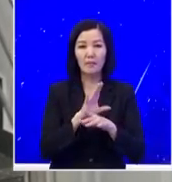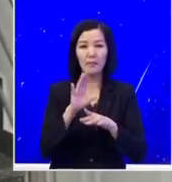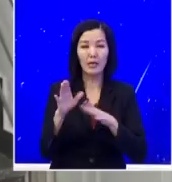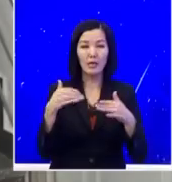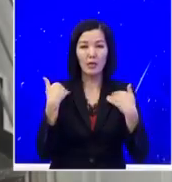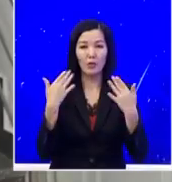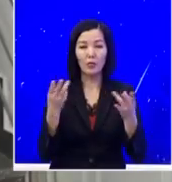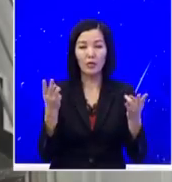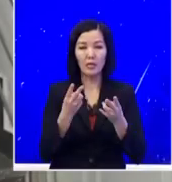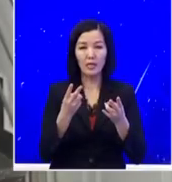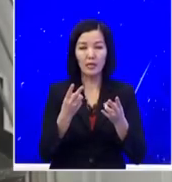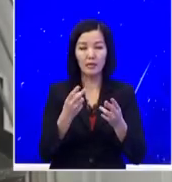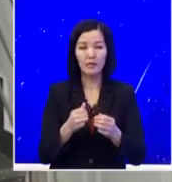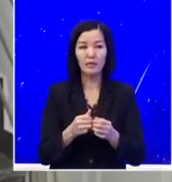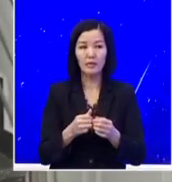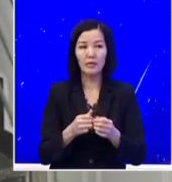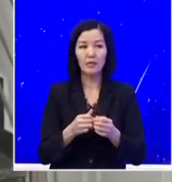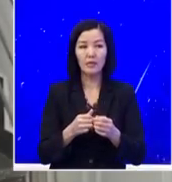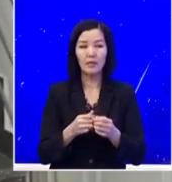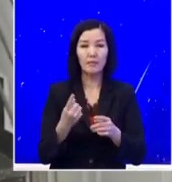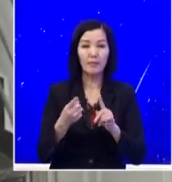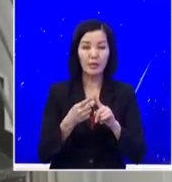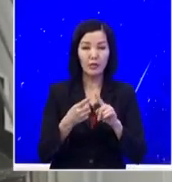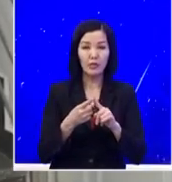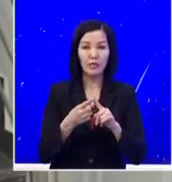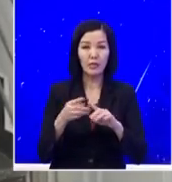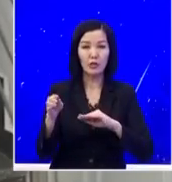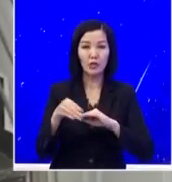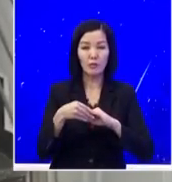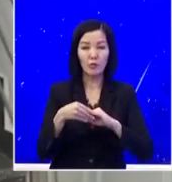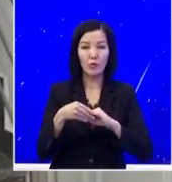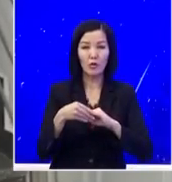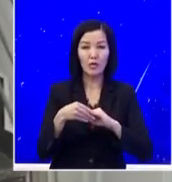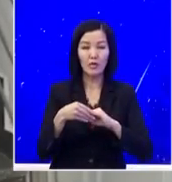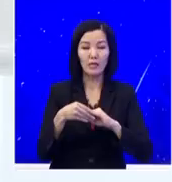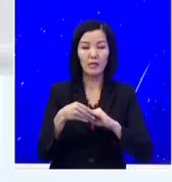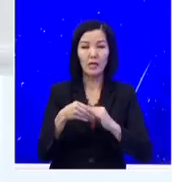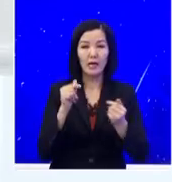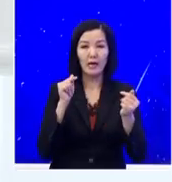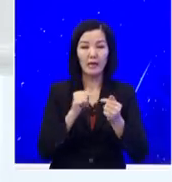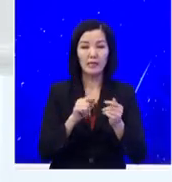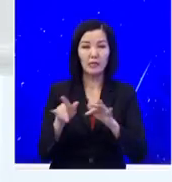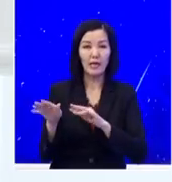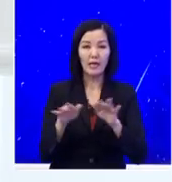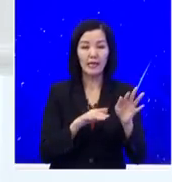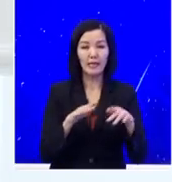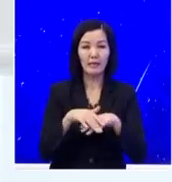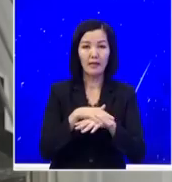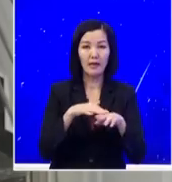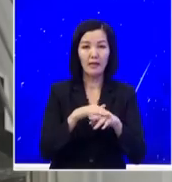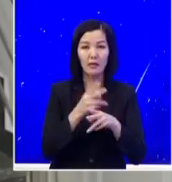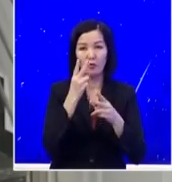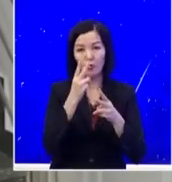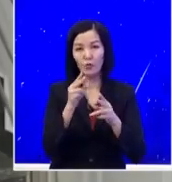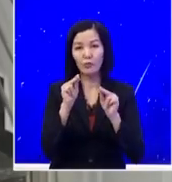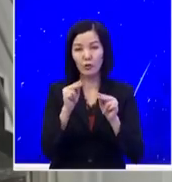іс-шаралар өтпеді деп есепке алынатын болады. Бұл дегеніміз біріншіден жемқорлықтың алдын алуға қатысты жүргізіп жатқан жұмыстарды халықты куәй ету,